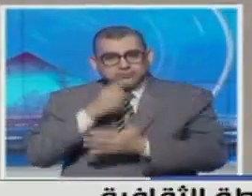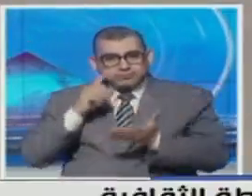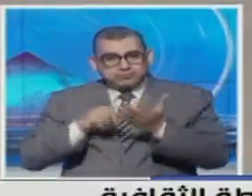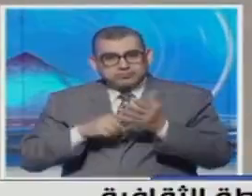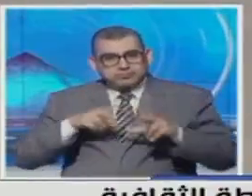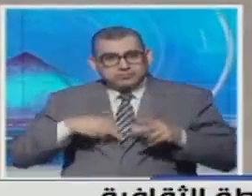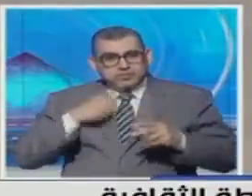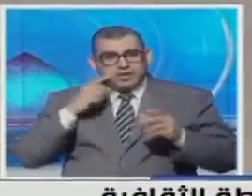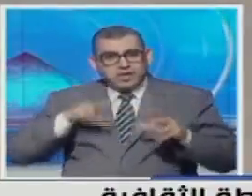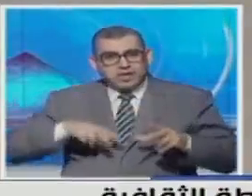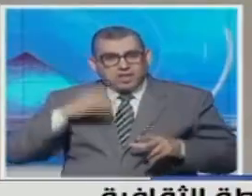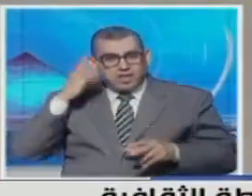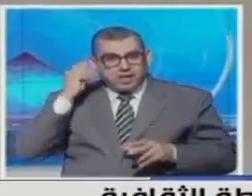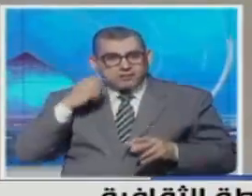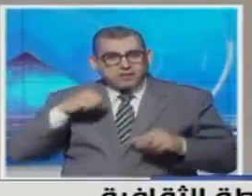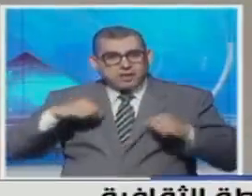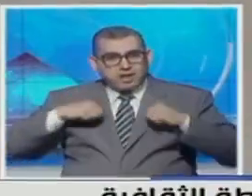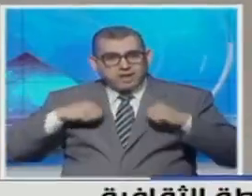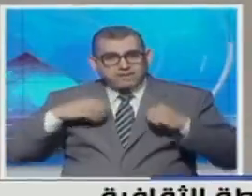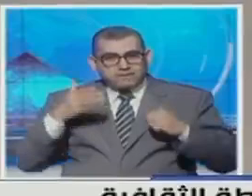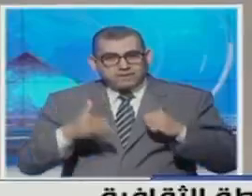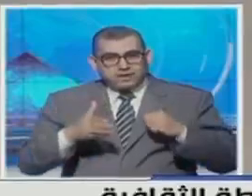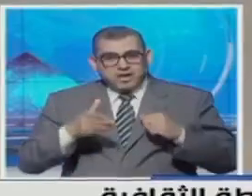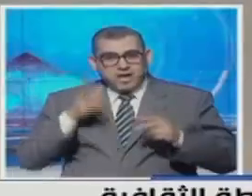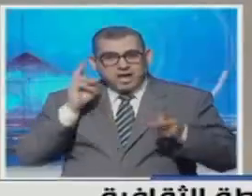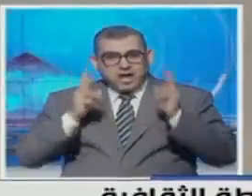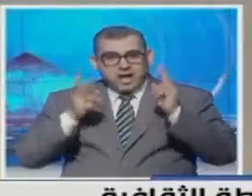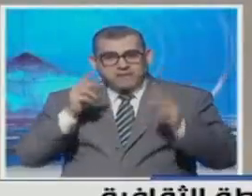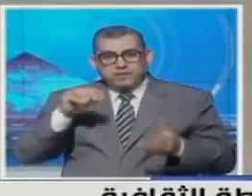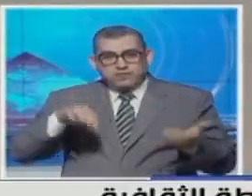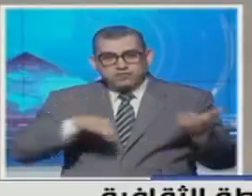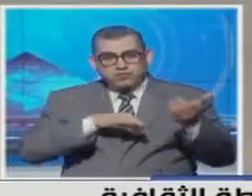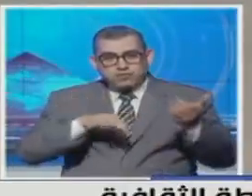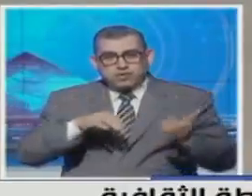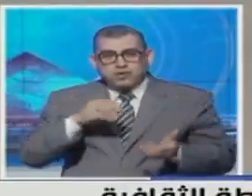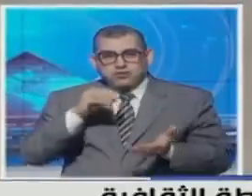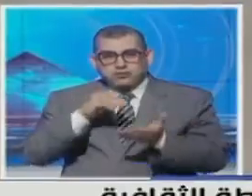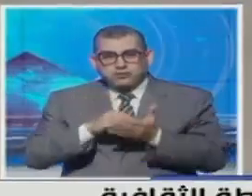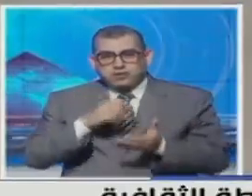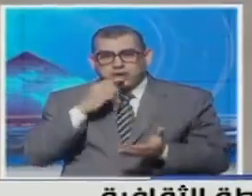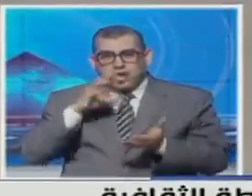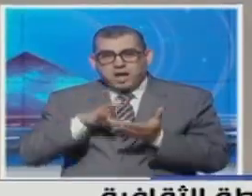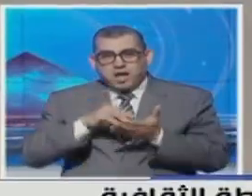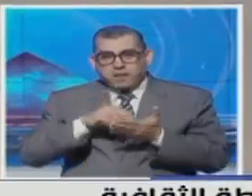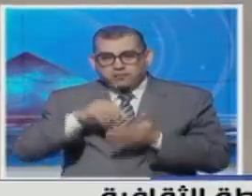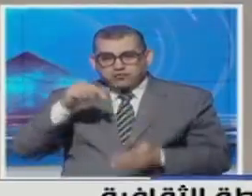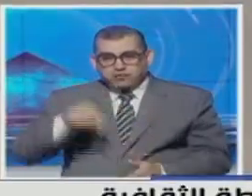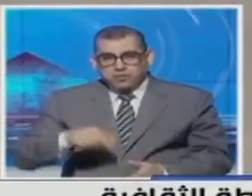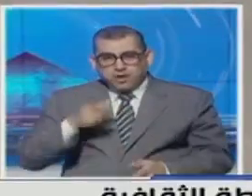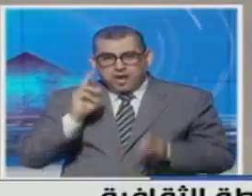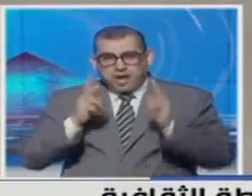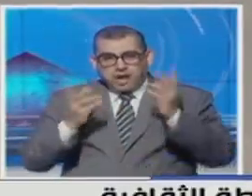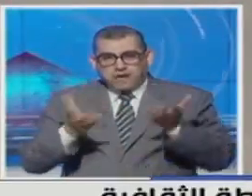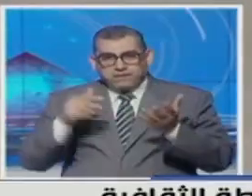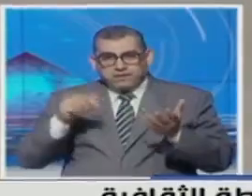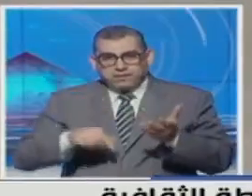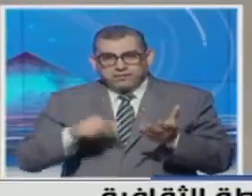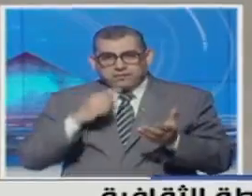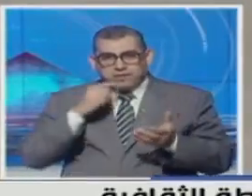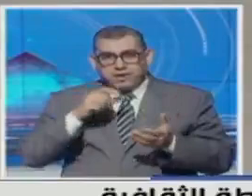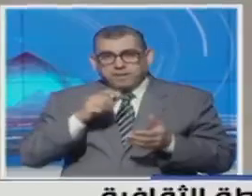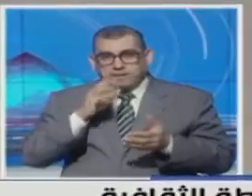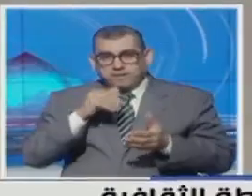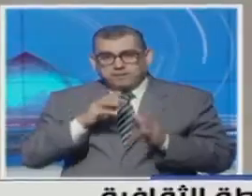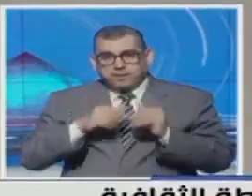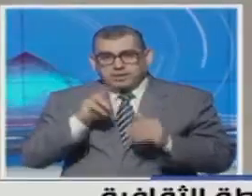فعاليات ترفيهية وأنشطة رياضية وحفلات موسيقية. تبدأ أولاها اليوم بحفلة النجم